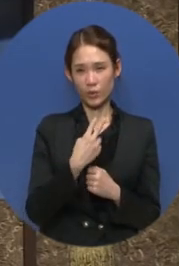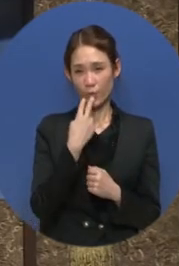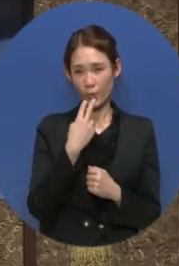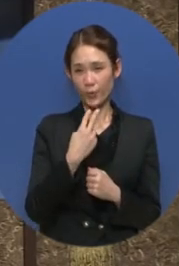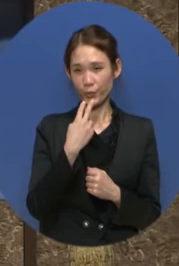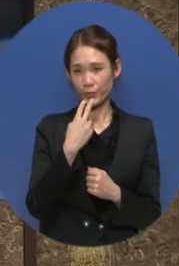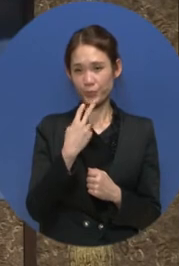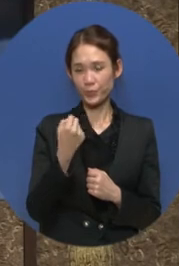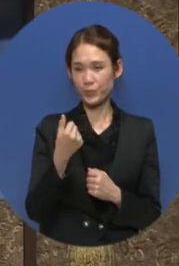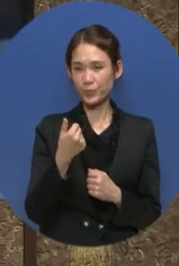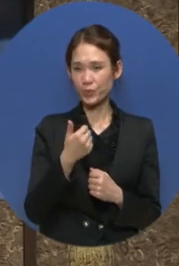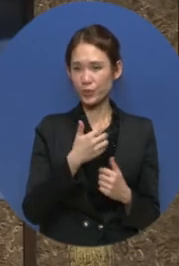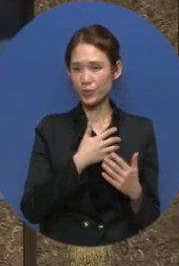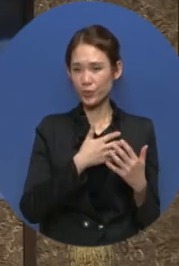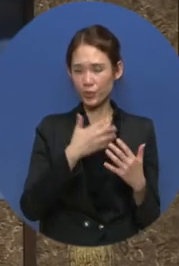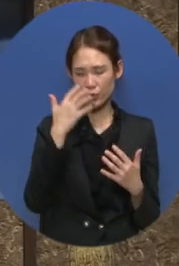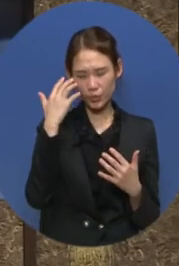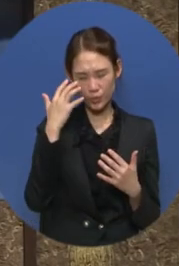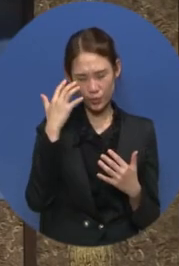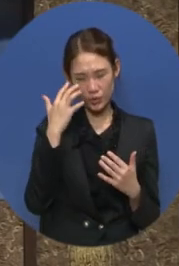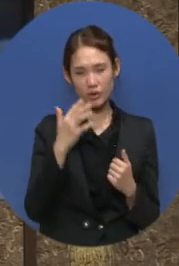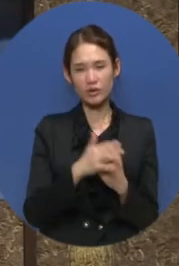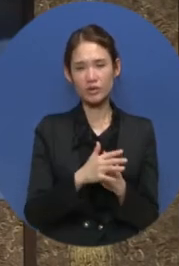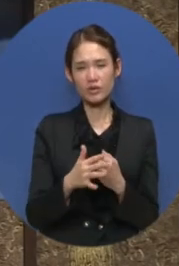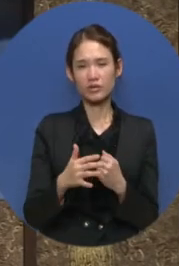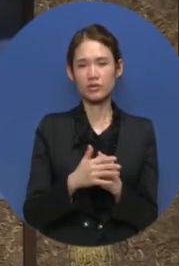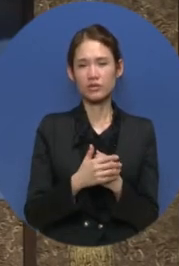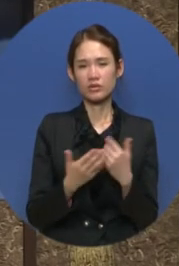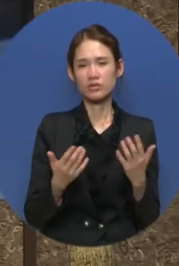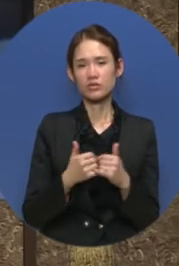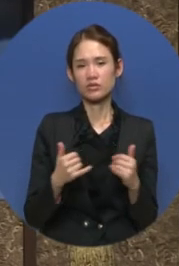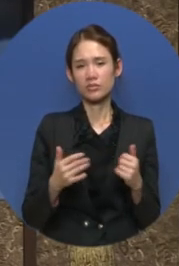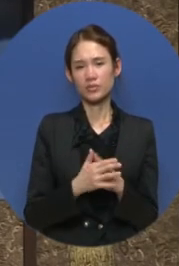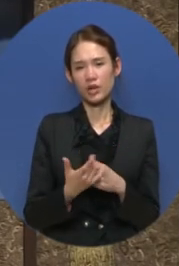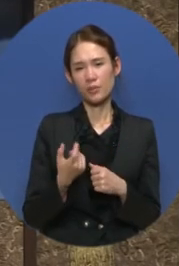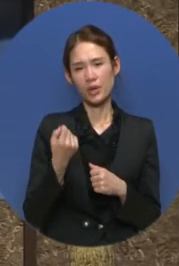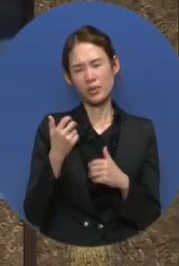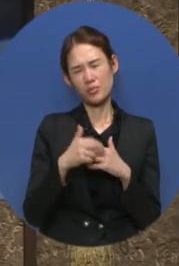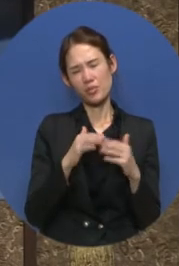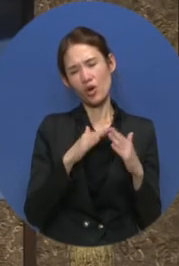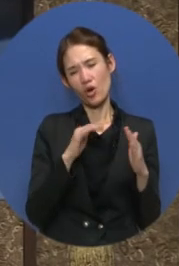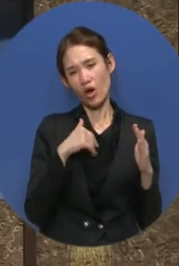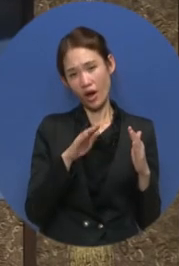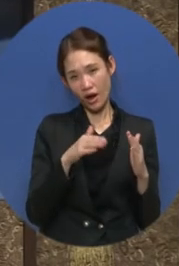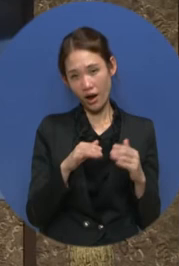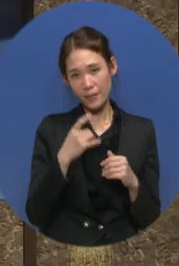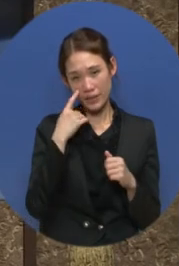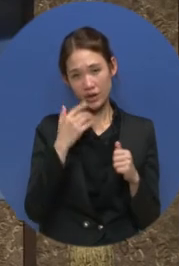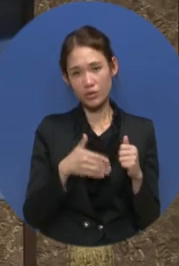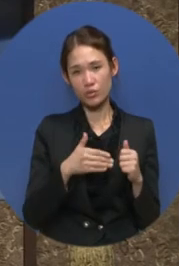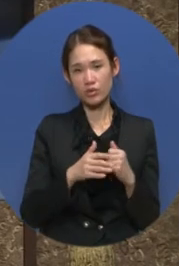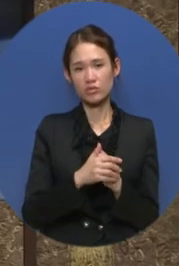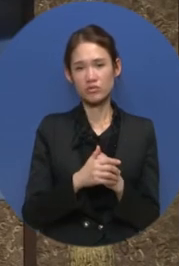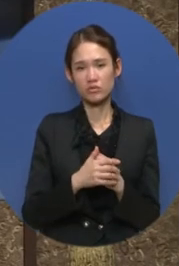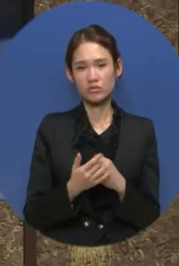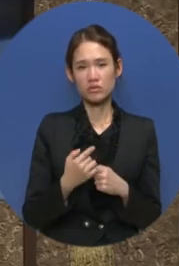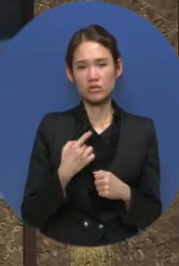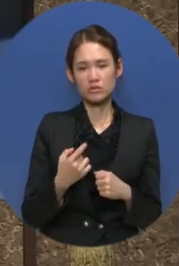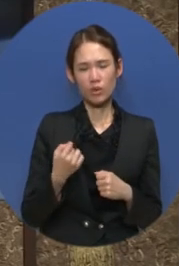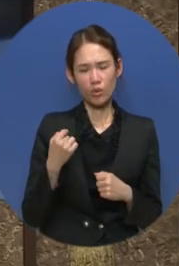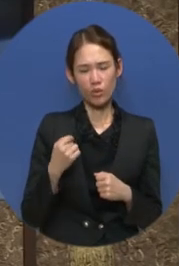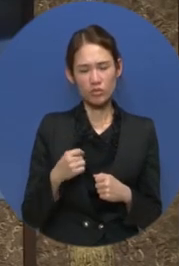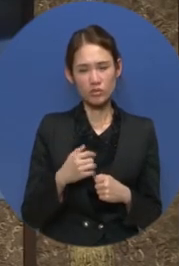호흡이 좀 이렇게 곤란하니까 그 직원들이 아, 빨리 병원에 한번 가보세요. 근데 처음에는 호흡이